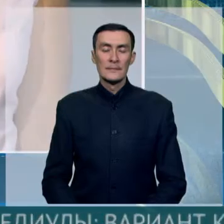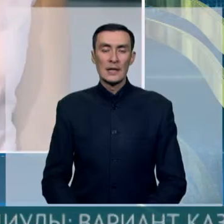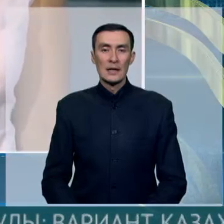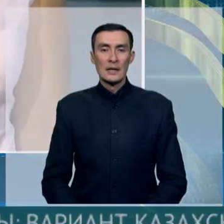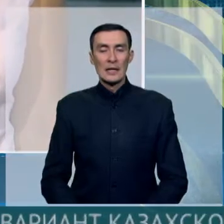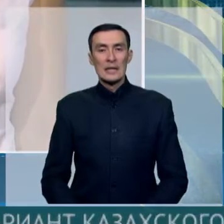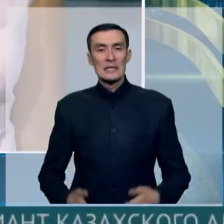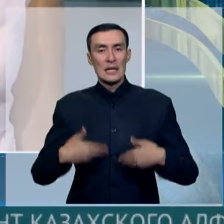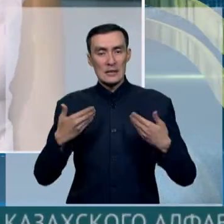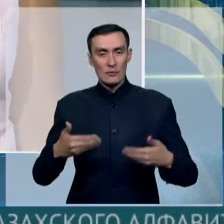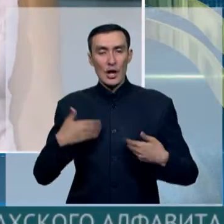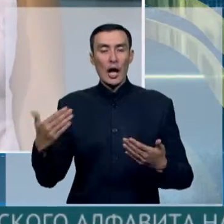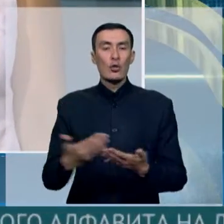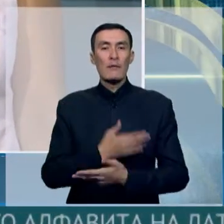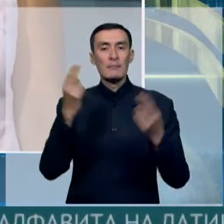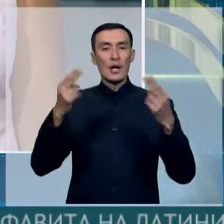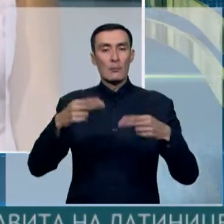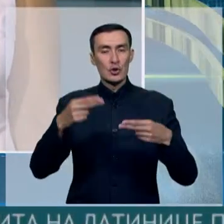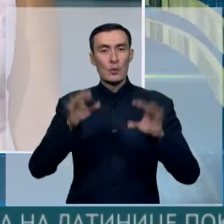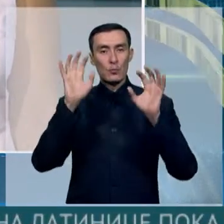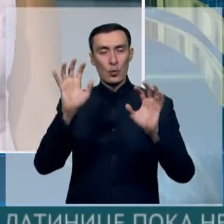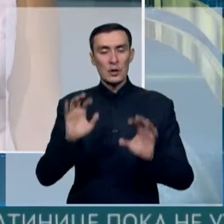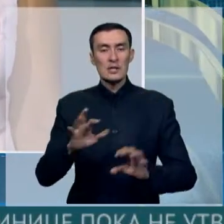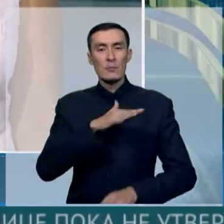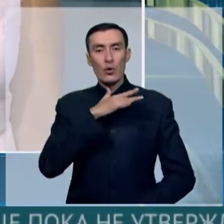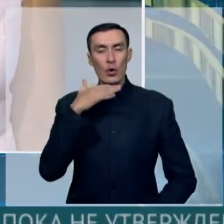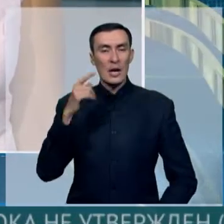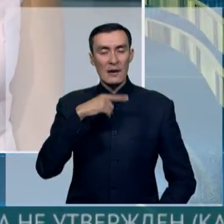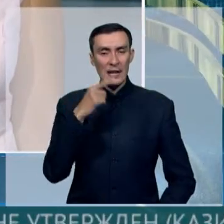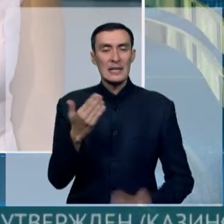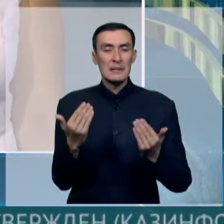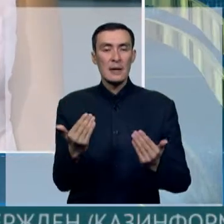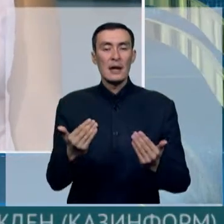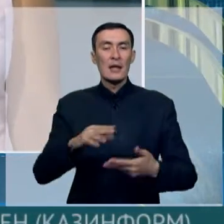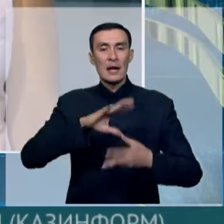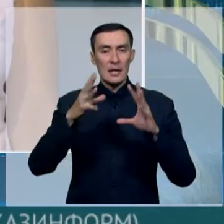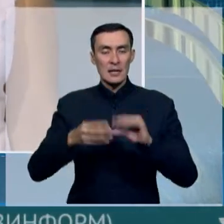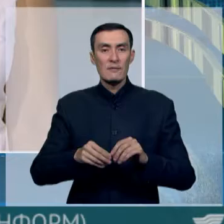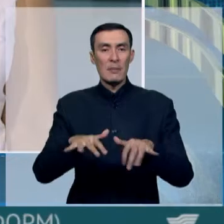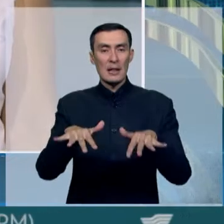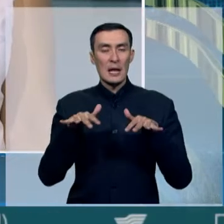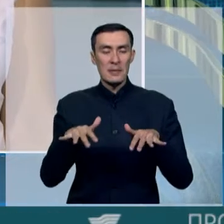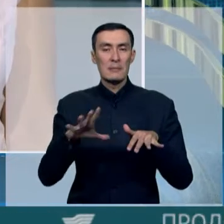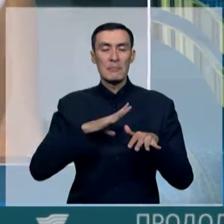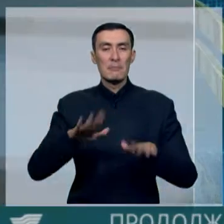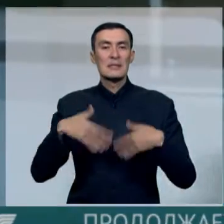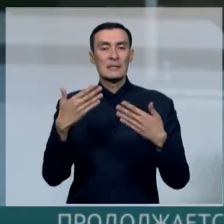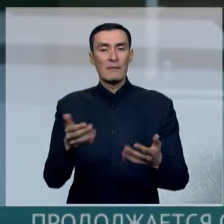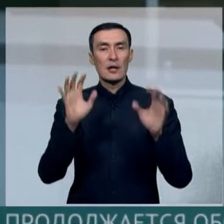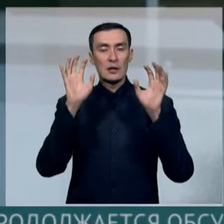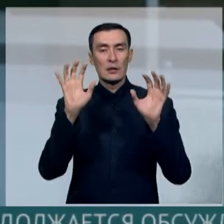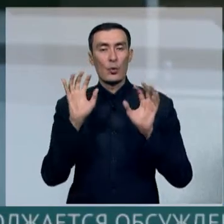Добрый день, Салтанат. О новом таможенном кодексе говорили уже много, и вот, наконец, проект дошел до парламентариев. Презентовал таможенный